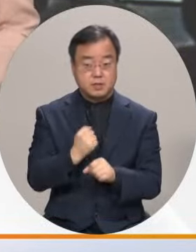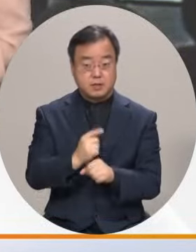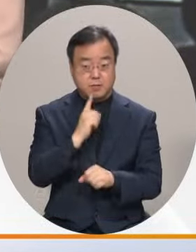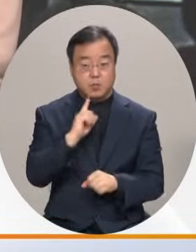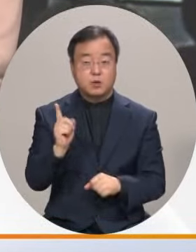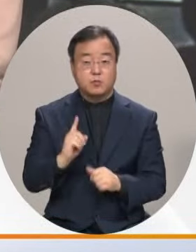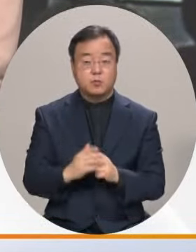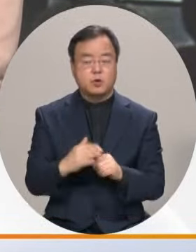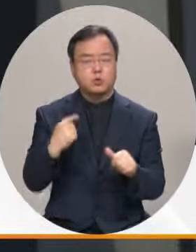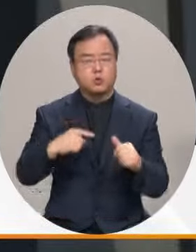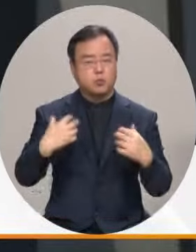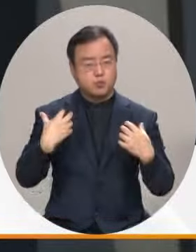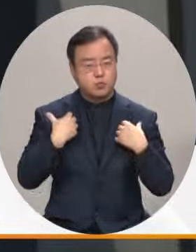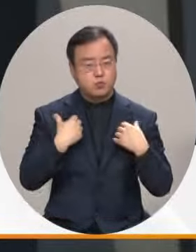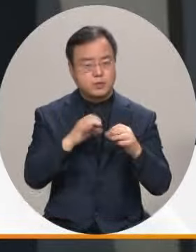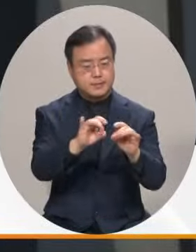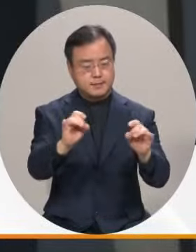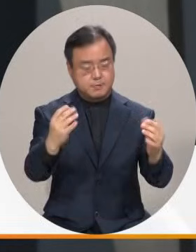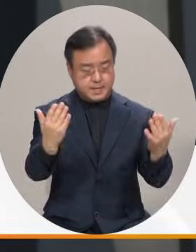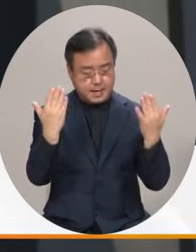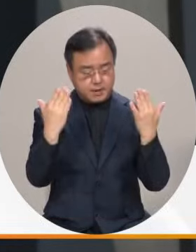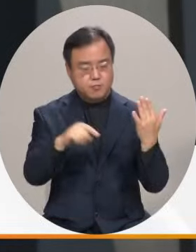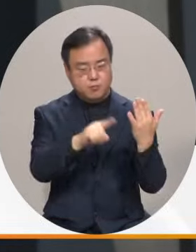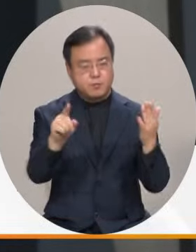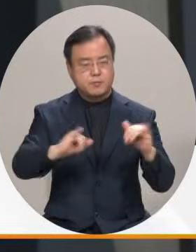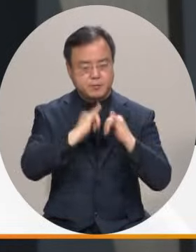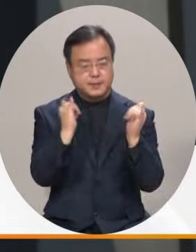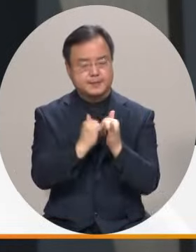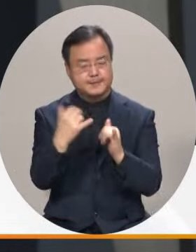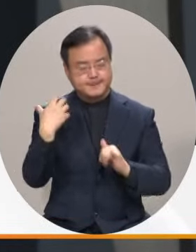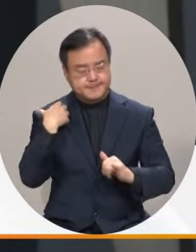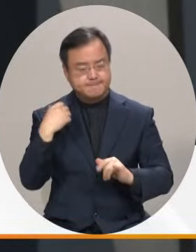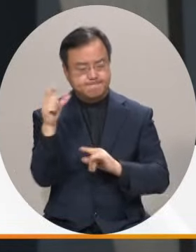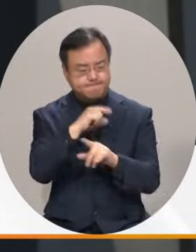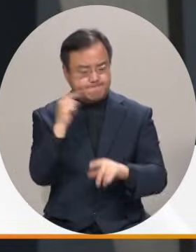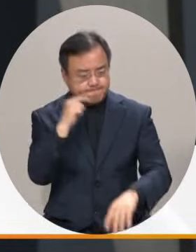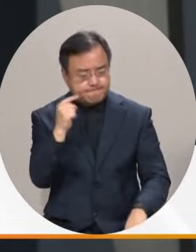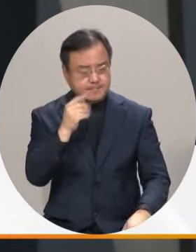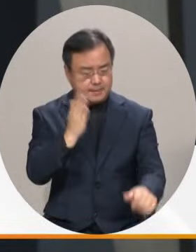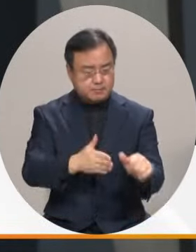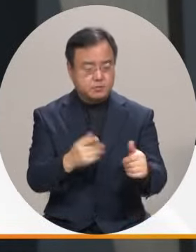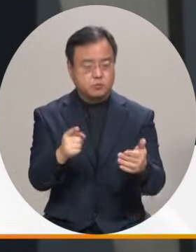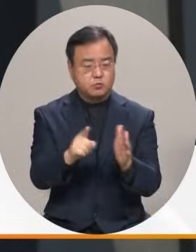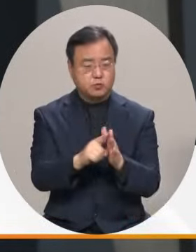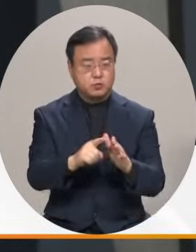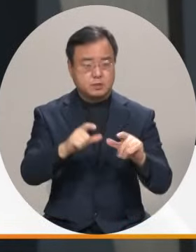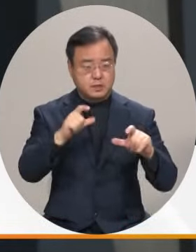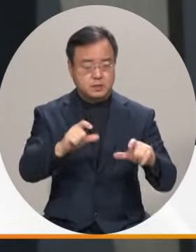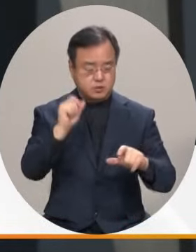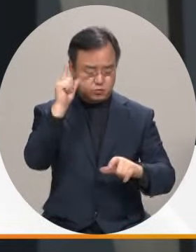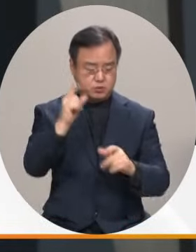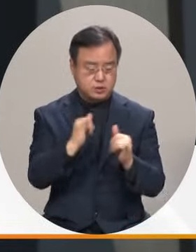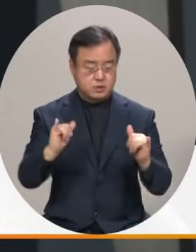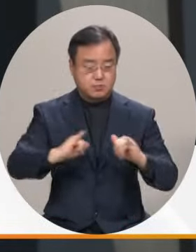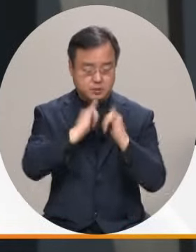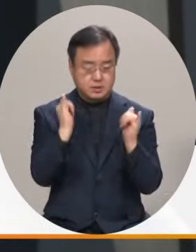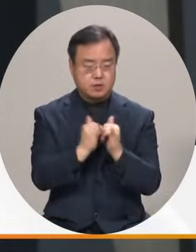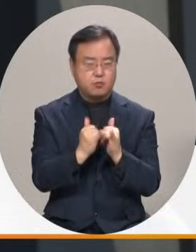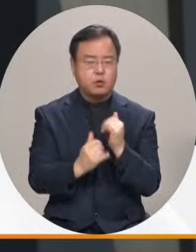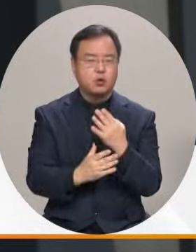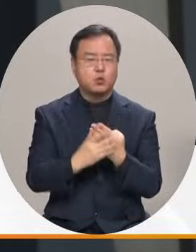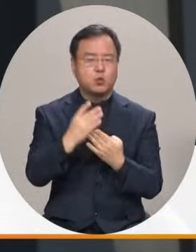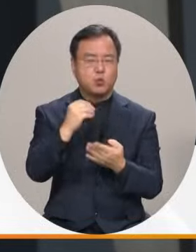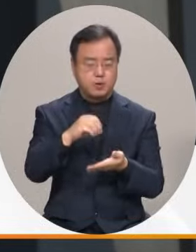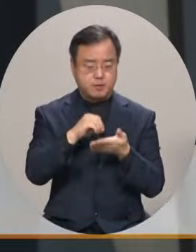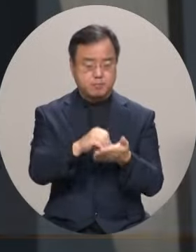교육부는 해당학교 들의이 사회적 책무를 강조하기 위해서 지역인재 선발과 사회통합 전형 선발을 의무화한다고